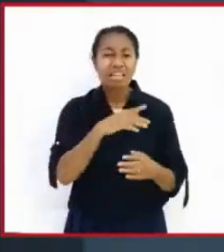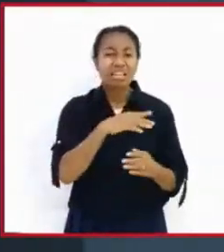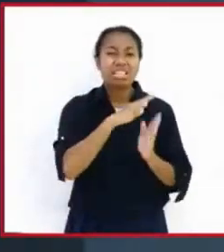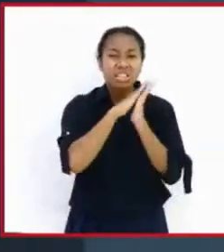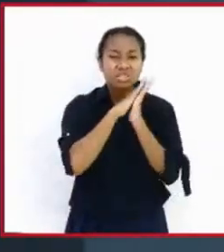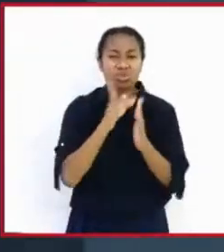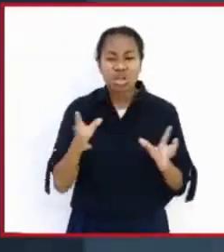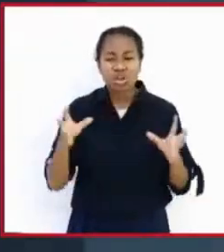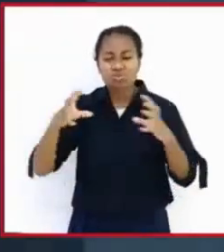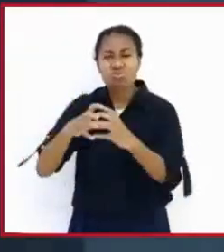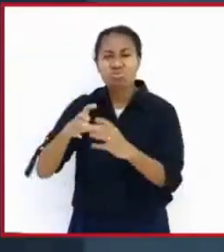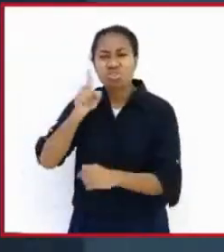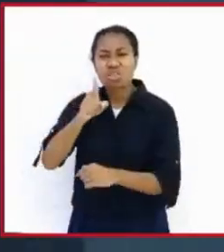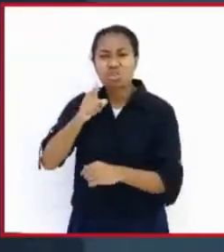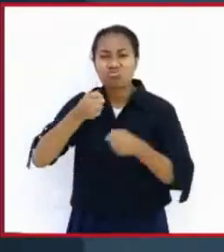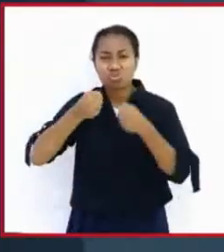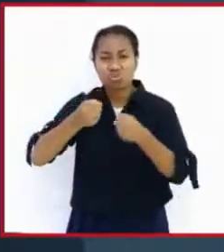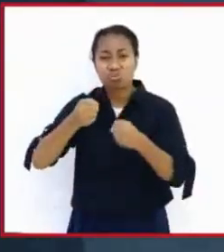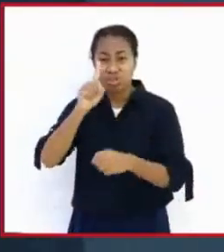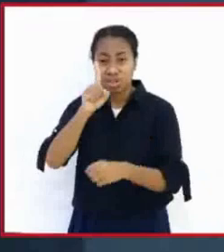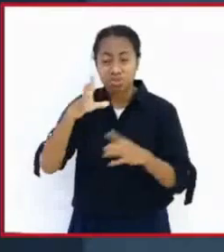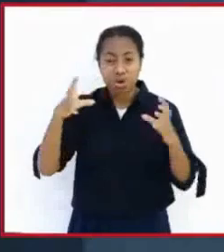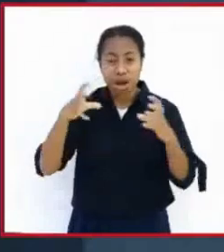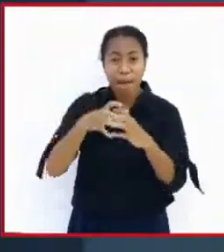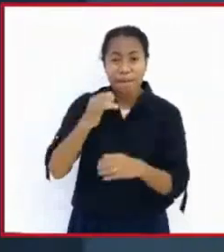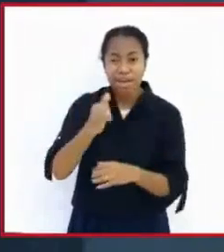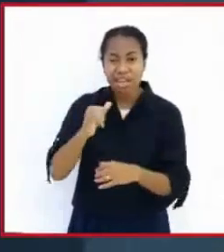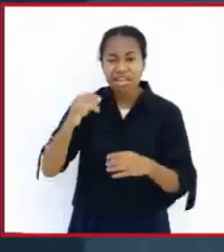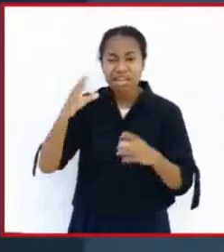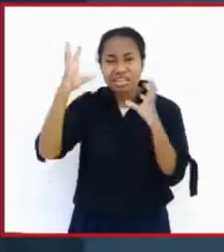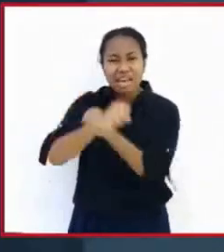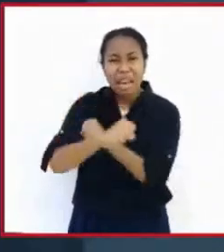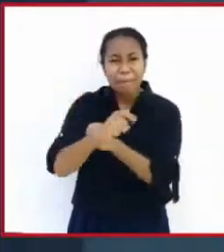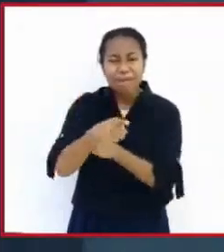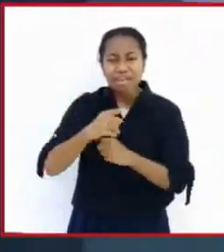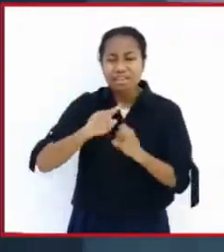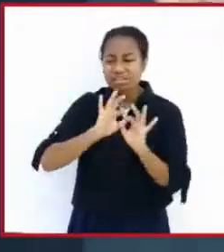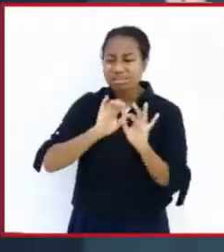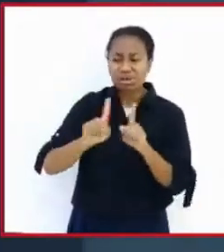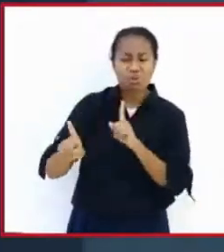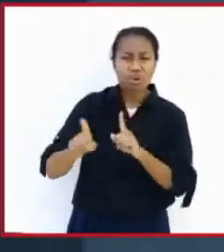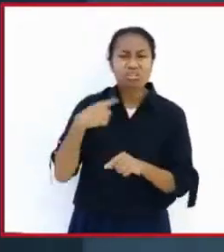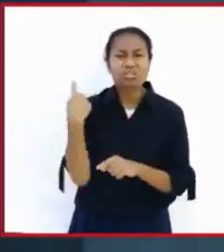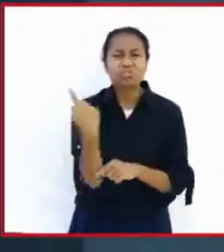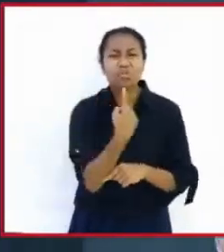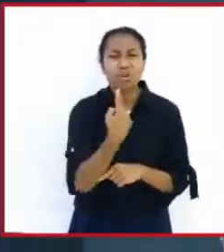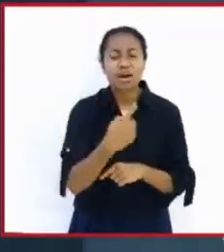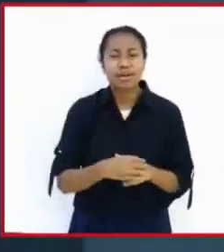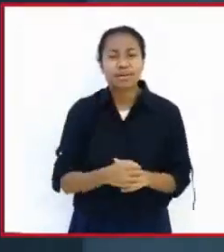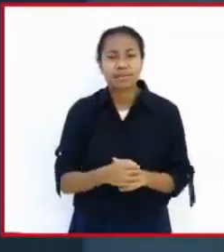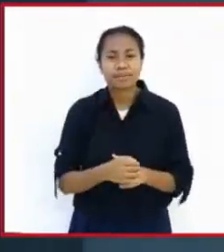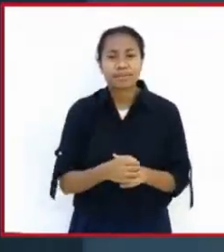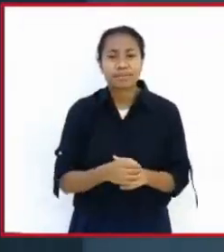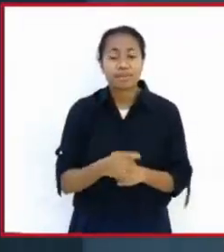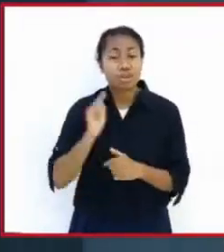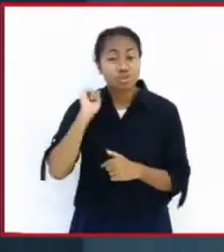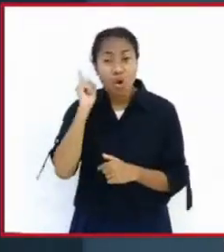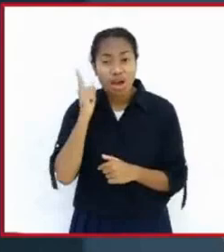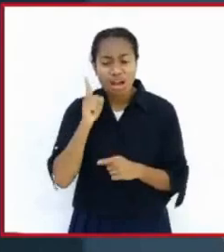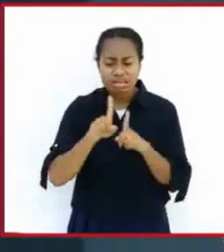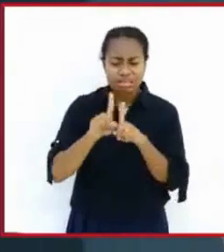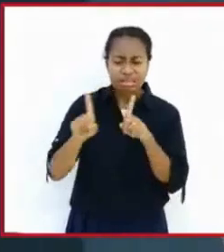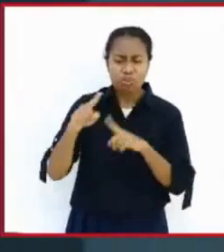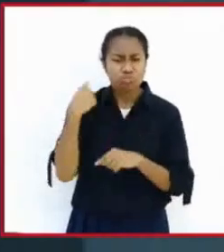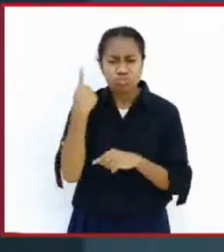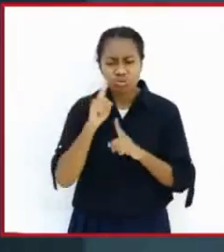dikurung didalam suatu kamar yang gelap dan dijauhkan dari segala macam mu Hai suara